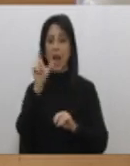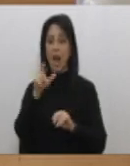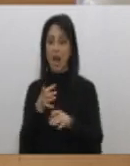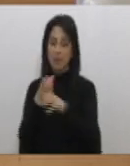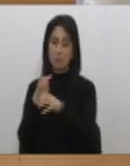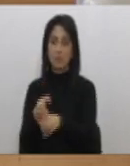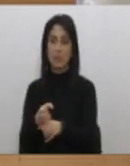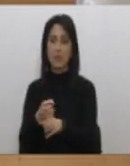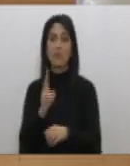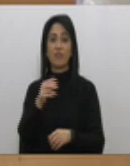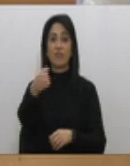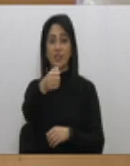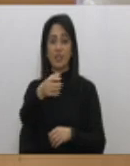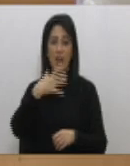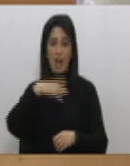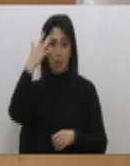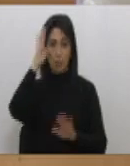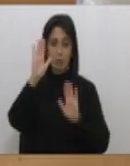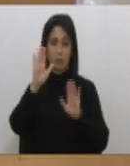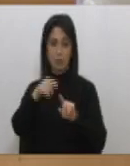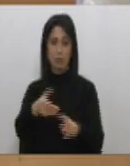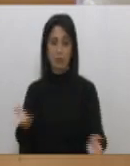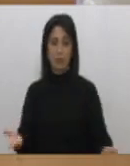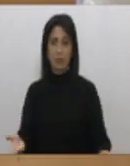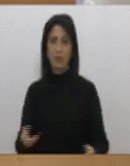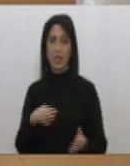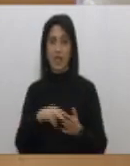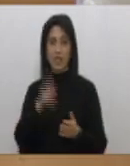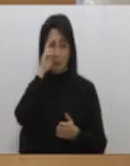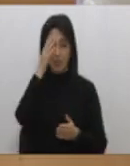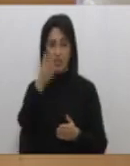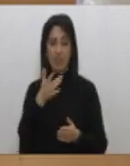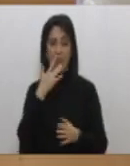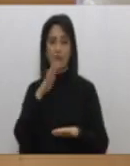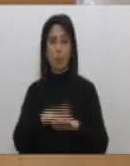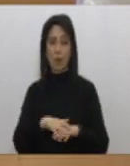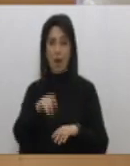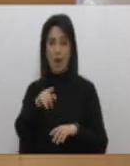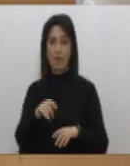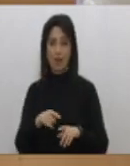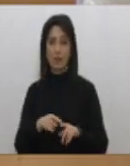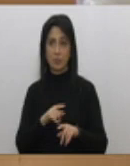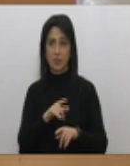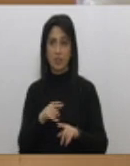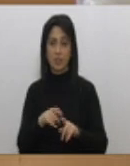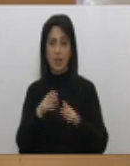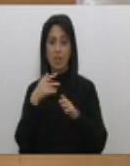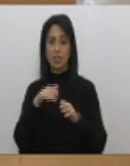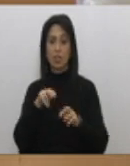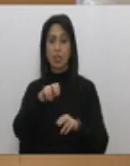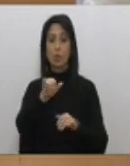წინ დგას ქართული ოცნების ხელისუფლება. დგას მთავრობა და ეროვნული ბანკი, რომელიც მიუძღვება ქვეყანას